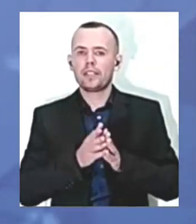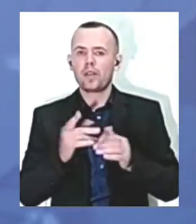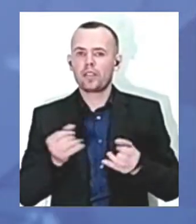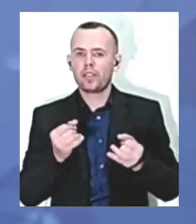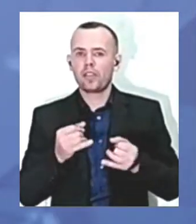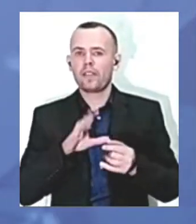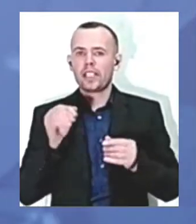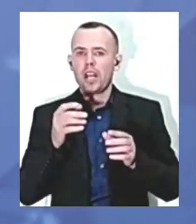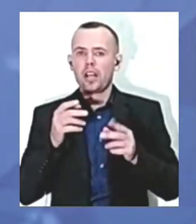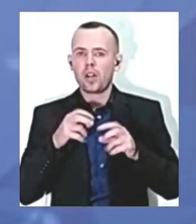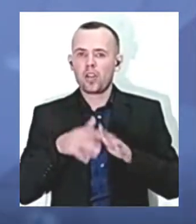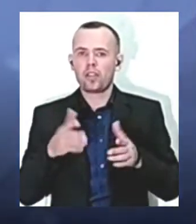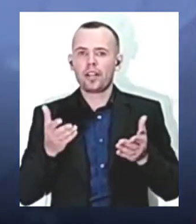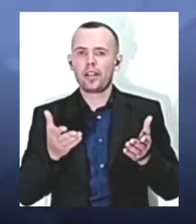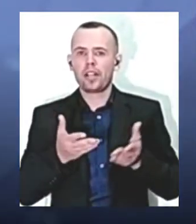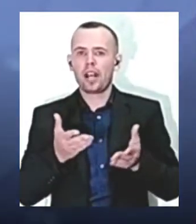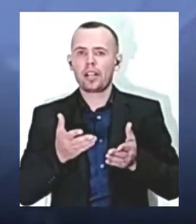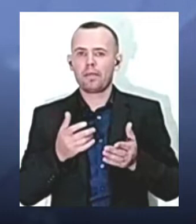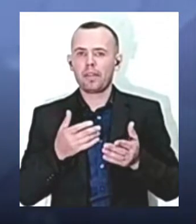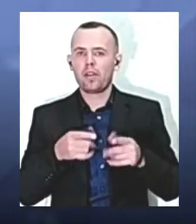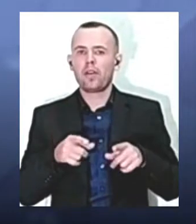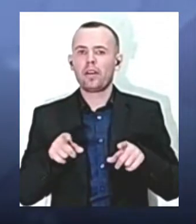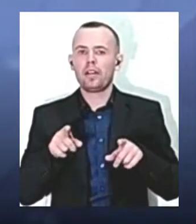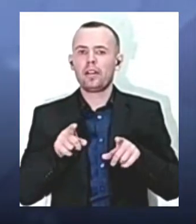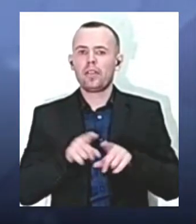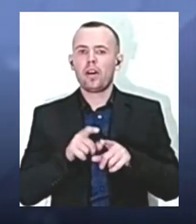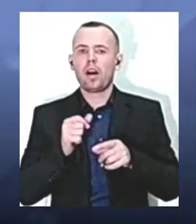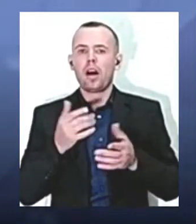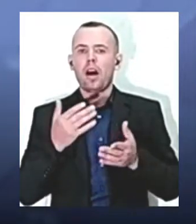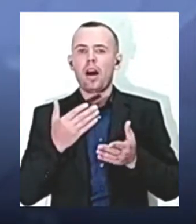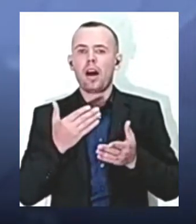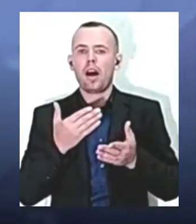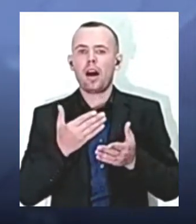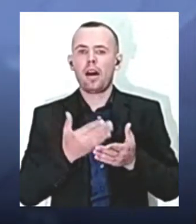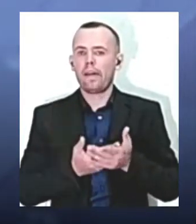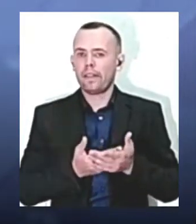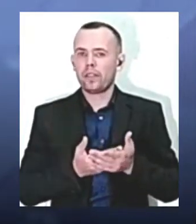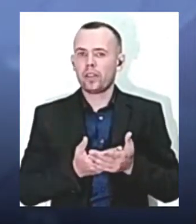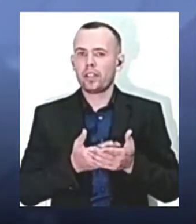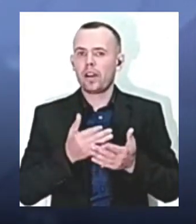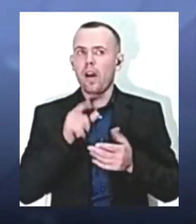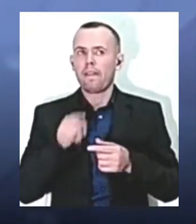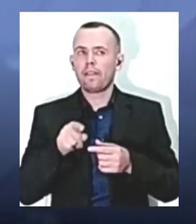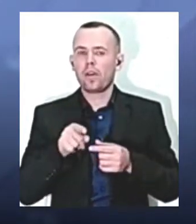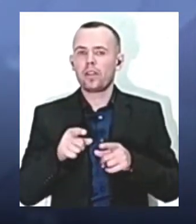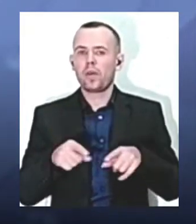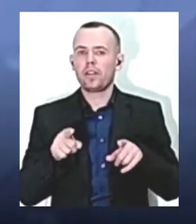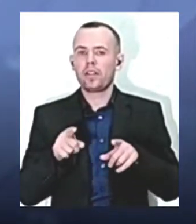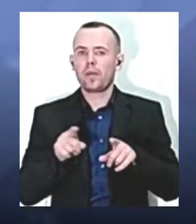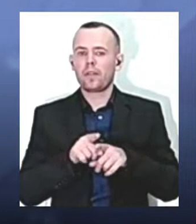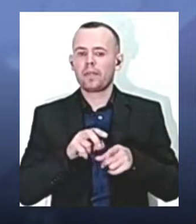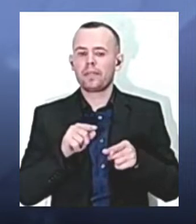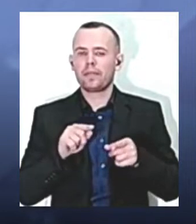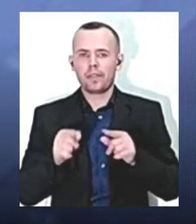про загальнонаціональне опитування, але й про опитування цільових груп. Воно не зовсім репрезентативне, тобто ми не можемо говорити, що,